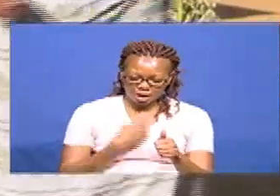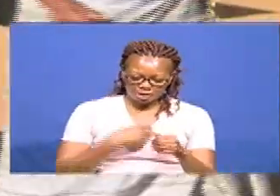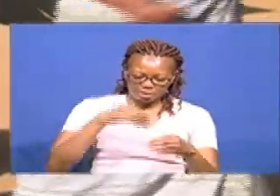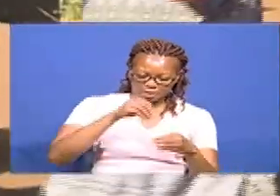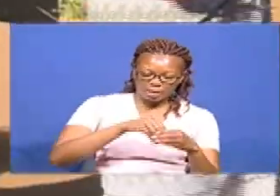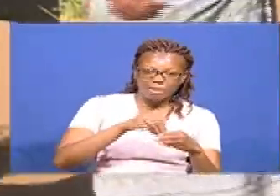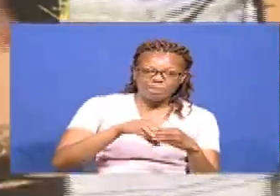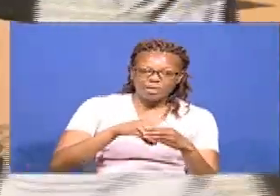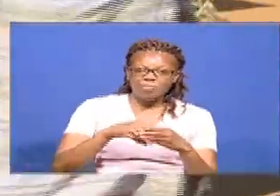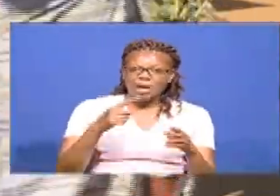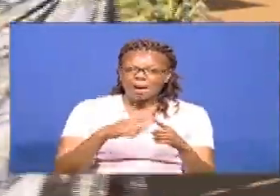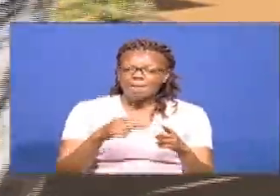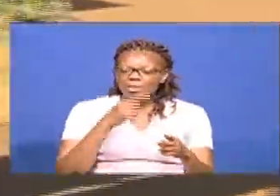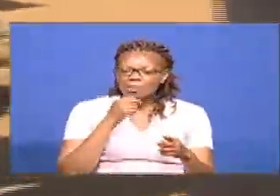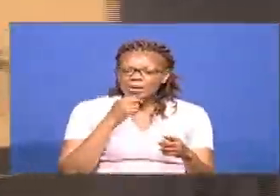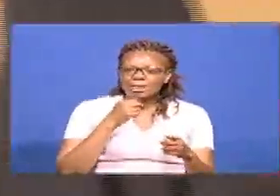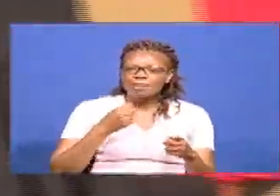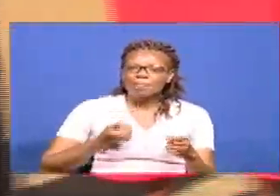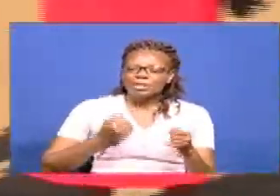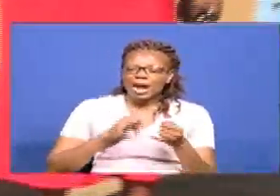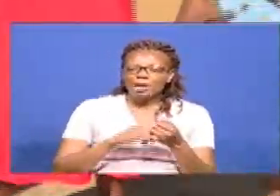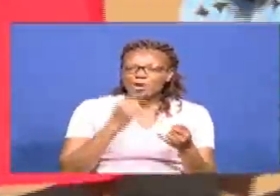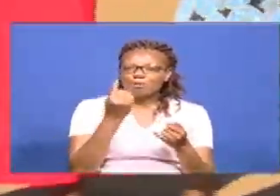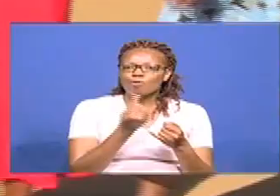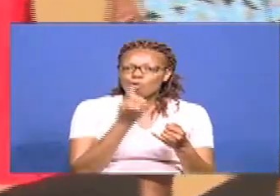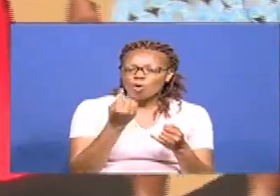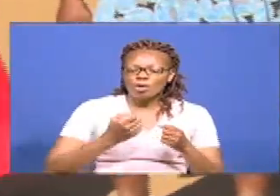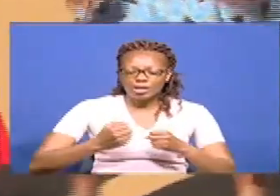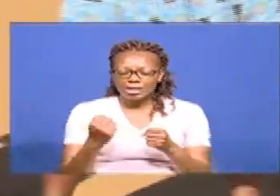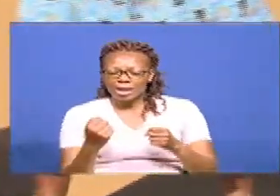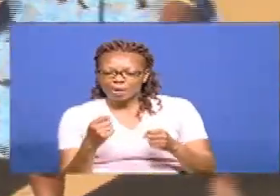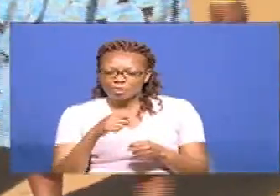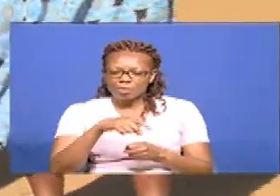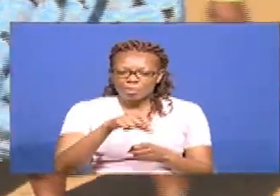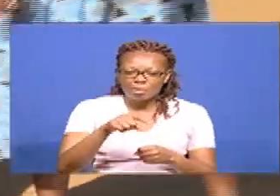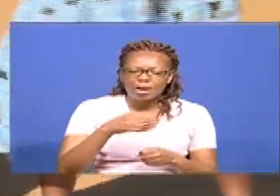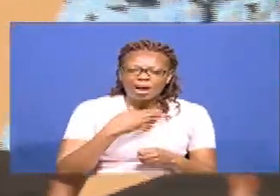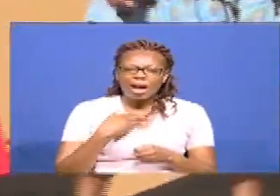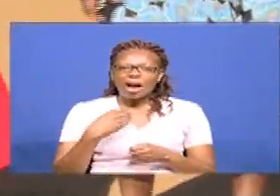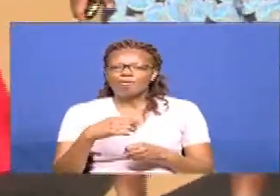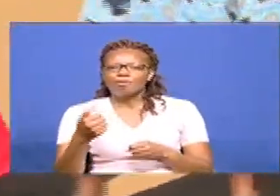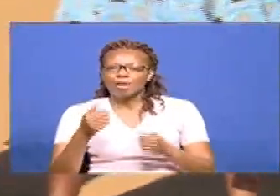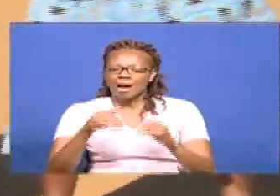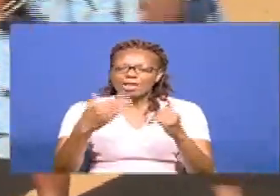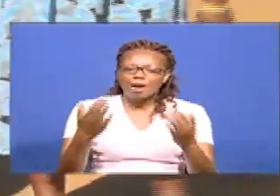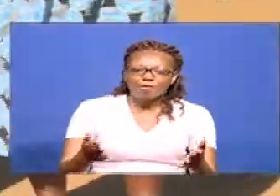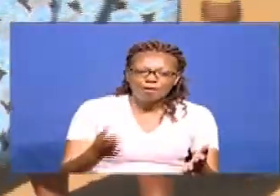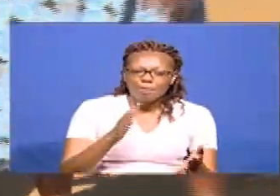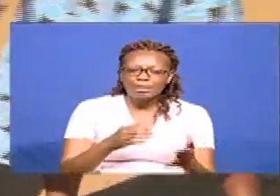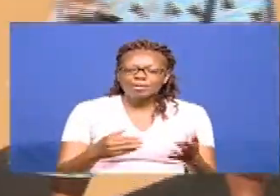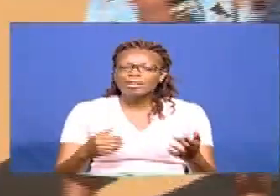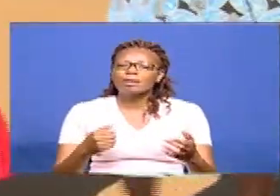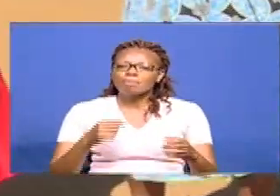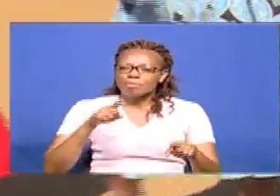na mkewe pekee wanaofurahia upanzi wa dengu. Kuna wakulima wengi eneo hili nao waliamua kutuonyesha furaha